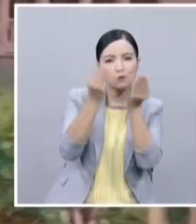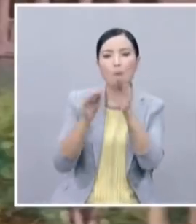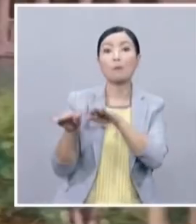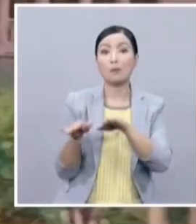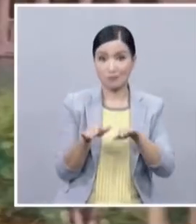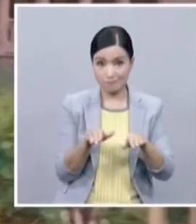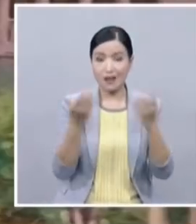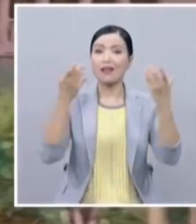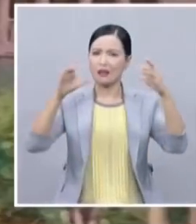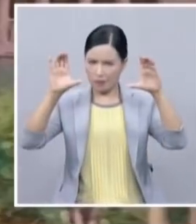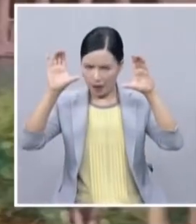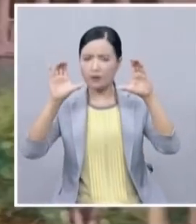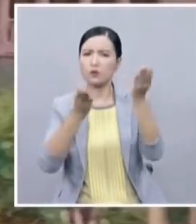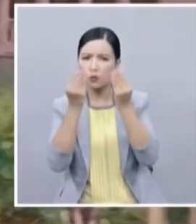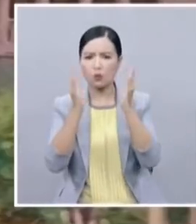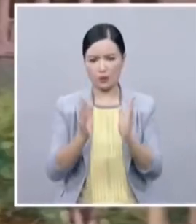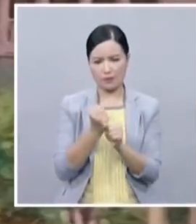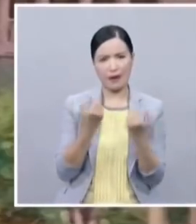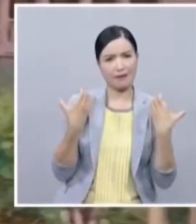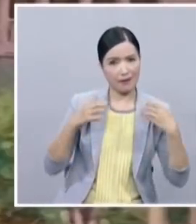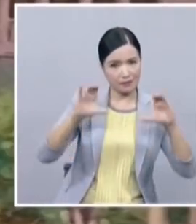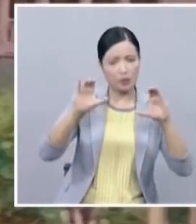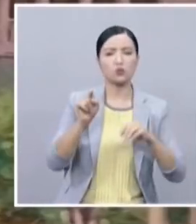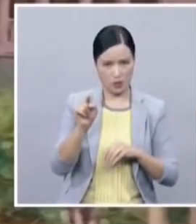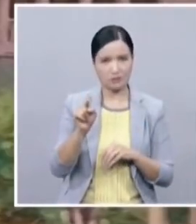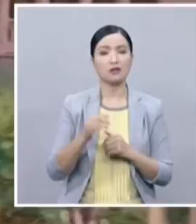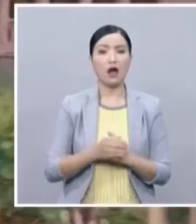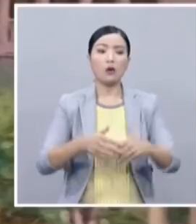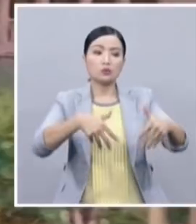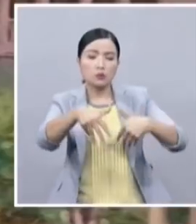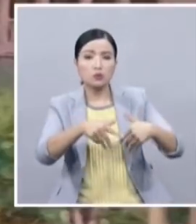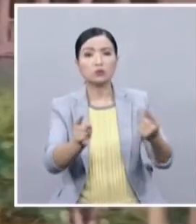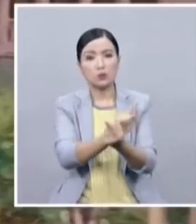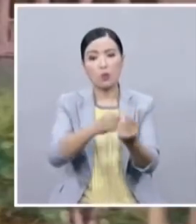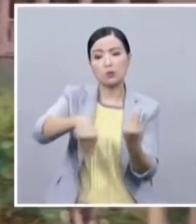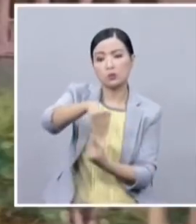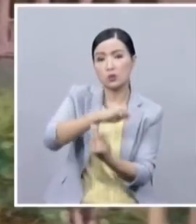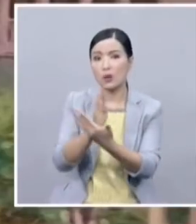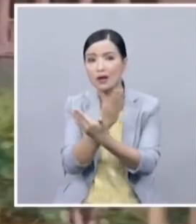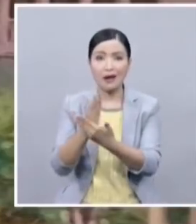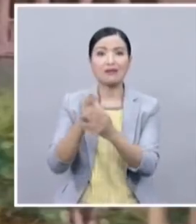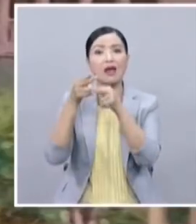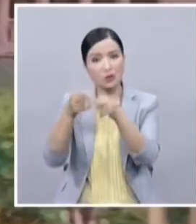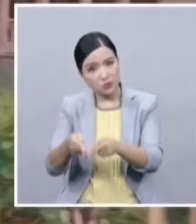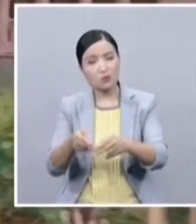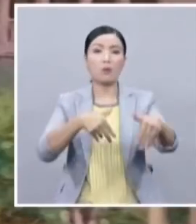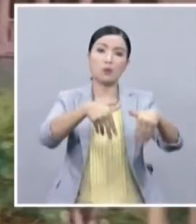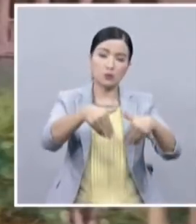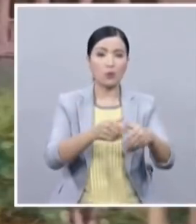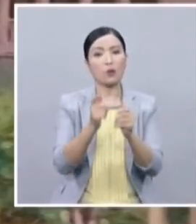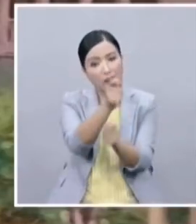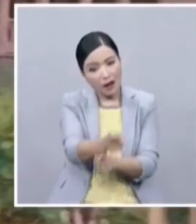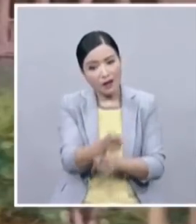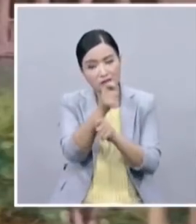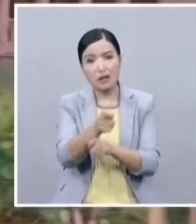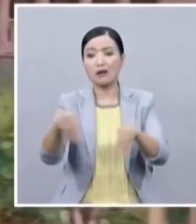ครับรัฐบาลด้วยข้าราชการด้วยภาคประชาสังคมธุรกิจเอกชนประชาชนเกษตรกร